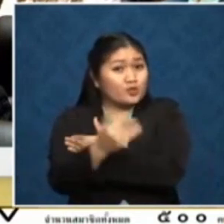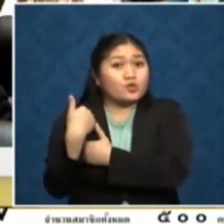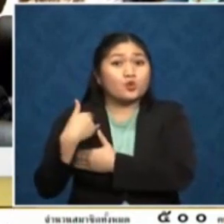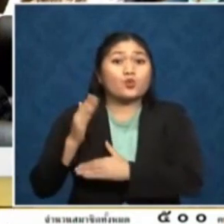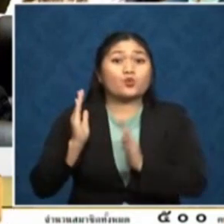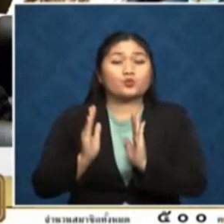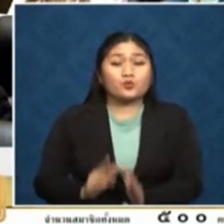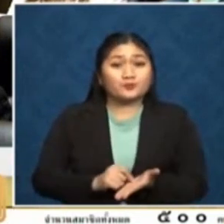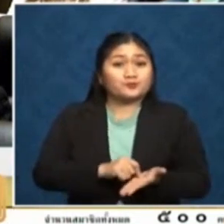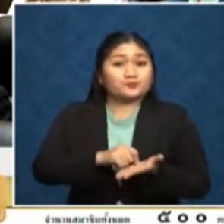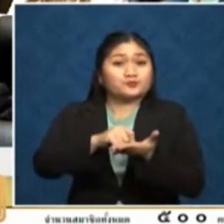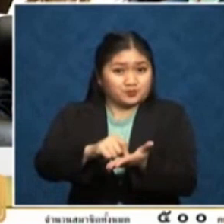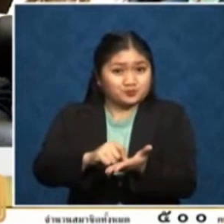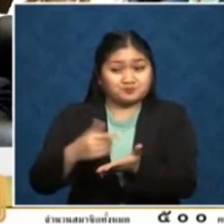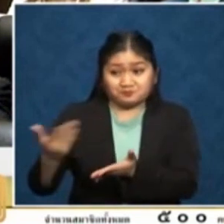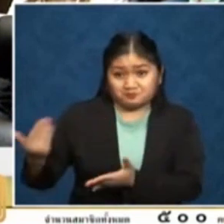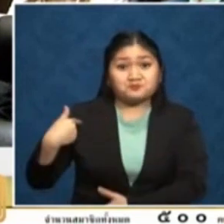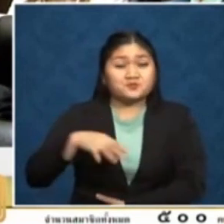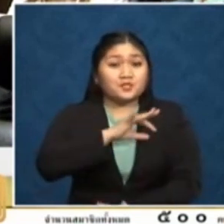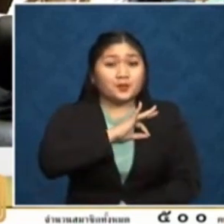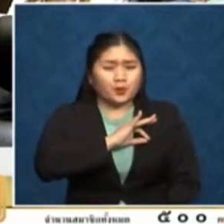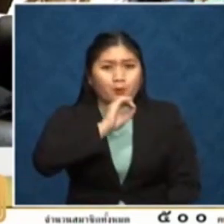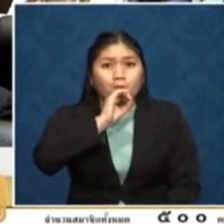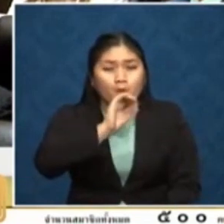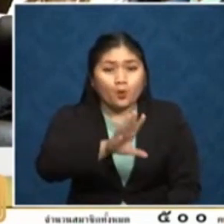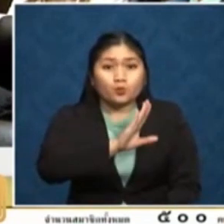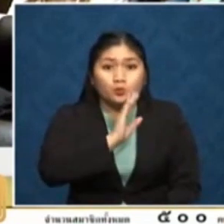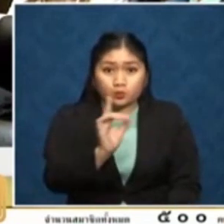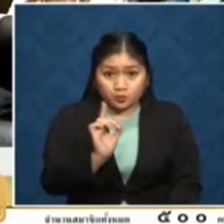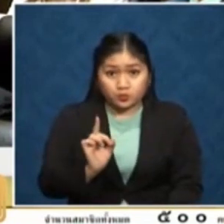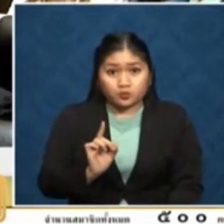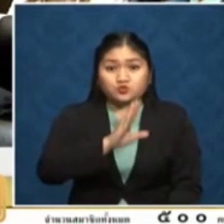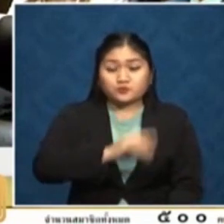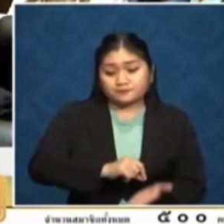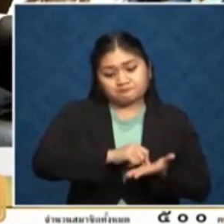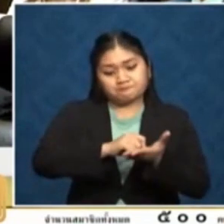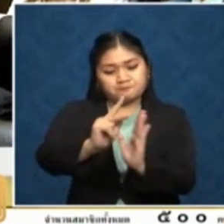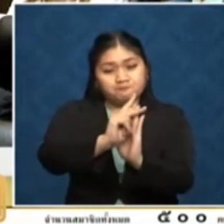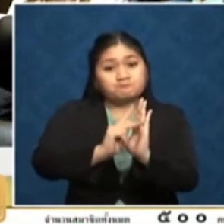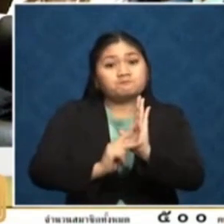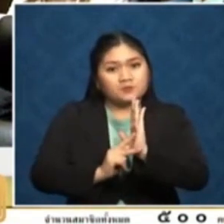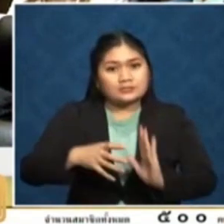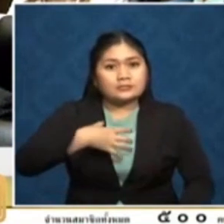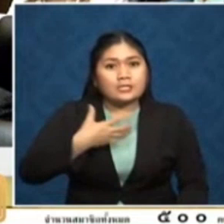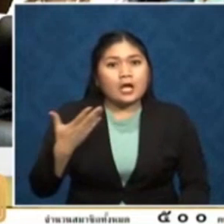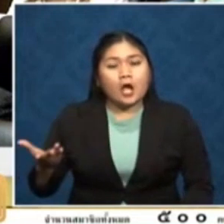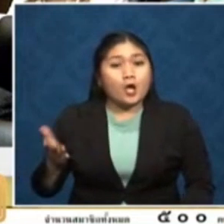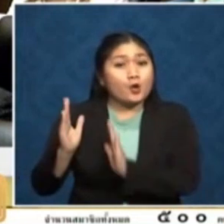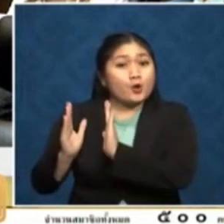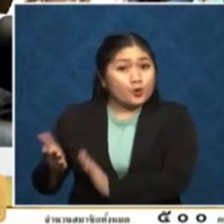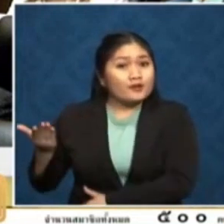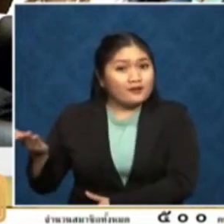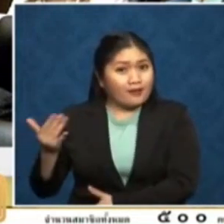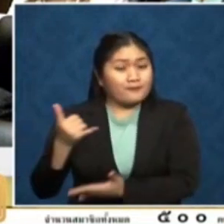เนี่ยเป็นเรื่องหลักนะครับโอเคละครับก็เห็นมีก่อนหน้าผู้เสนอจะได้เสนอก็มีเพื่อนสมาชิกได้บอกว่